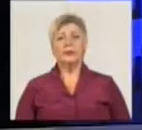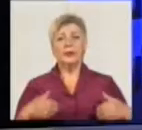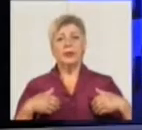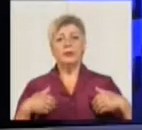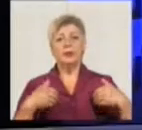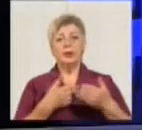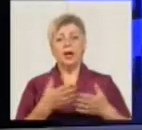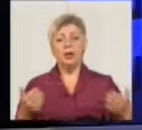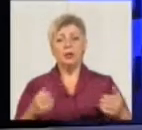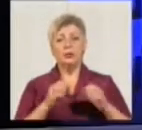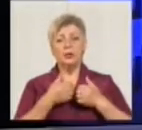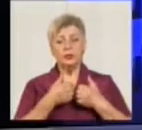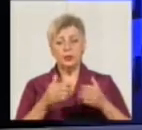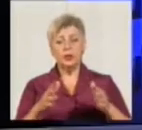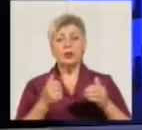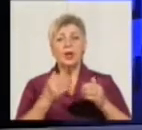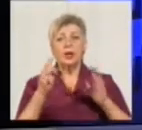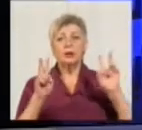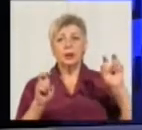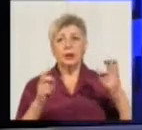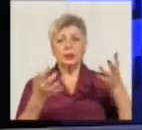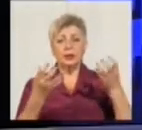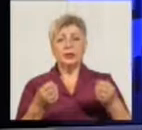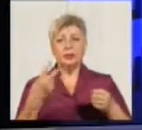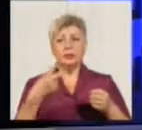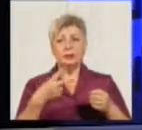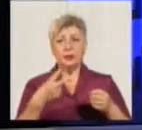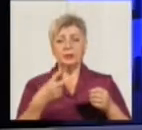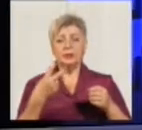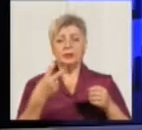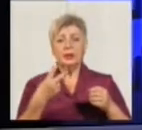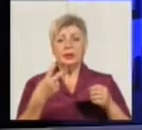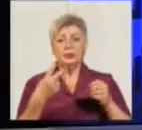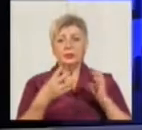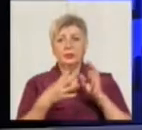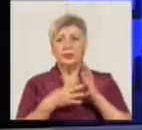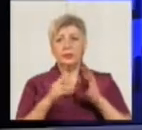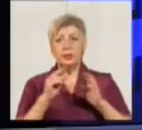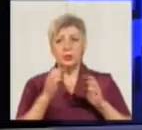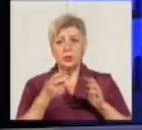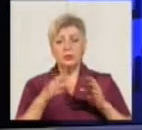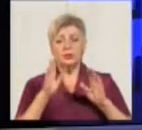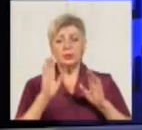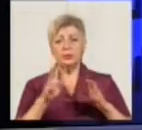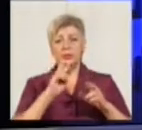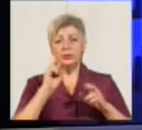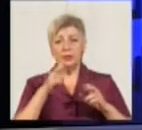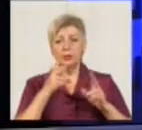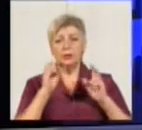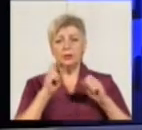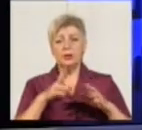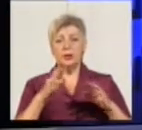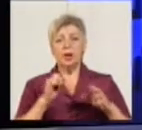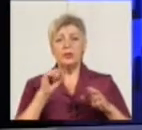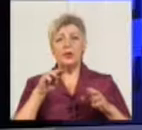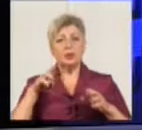Вітаю, в ефірі «Тема дня». 29 червня буде 2 роки, як в АТО загинув Василь Сліпак, оперний співак, відомий під